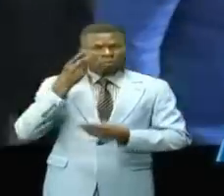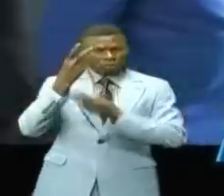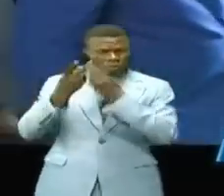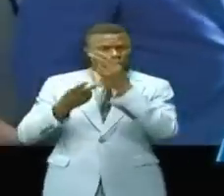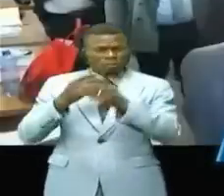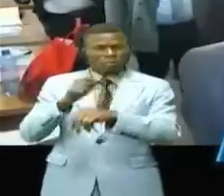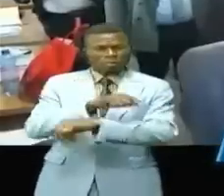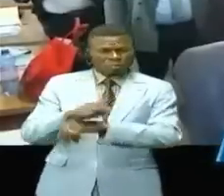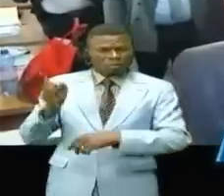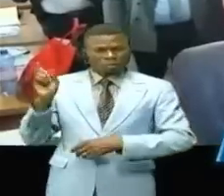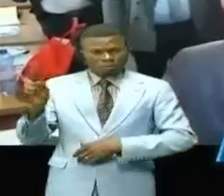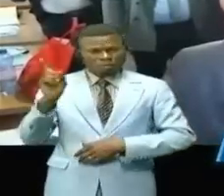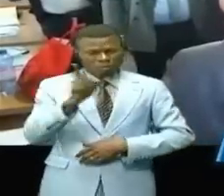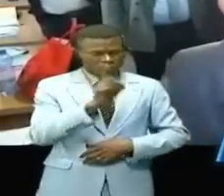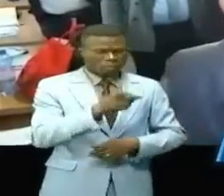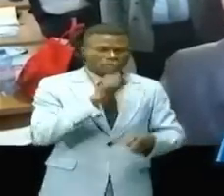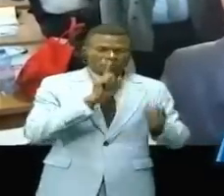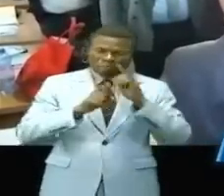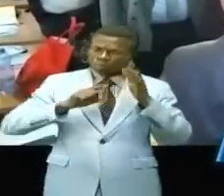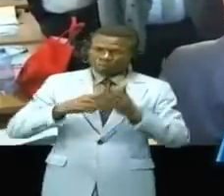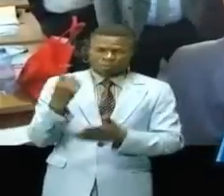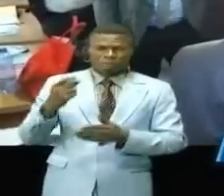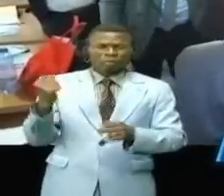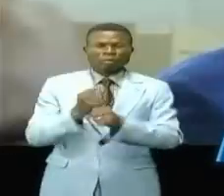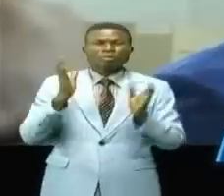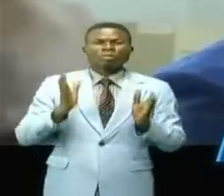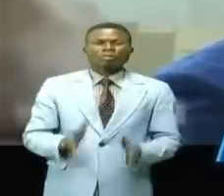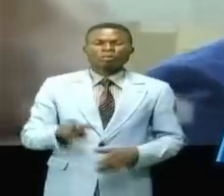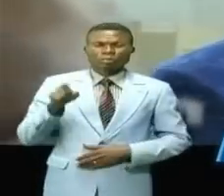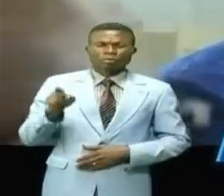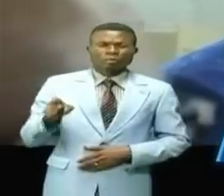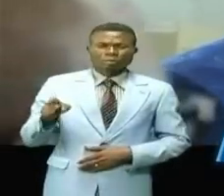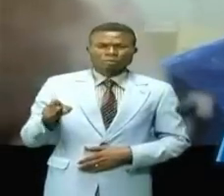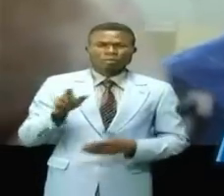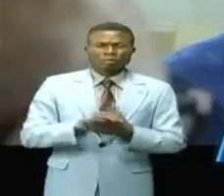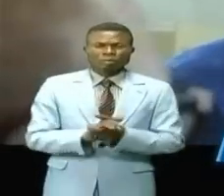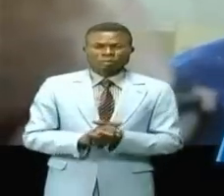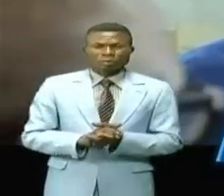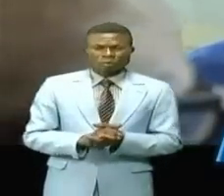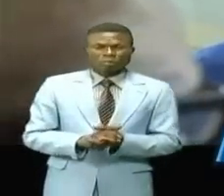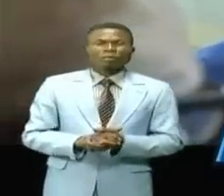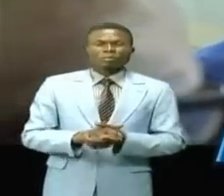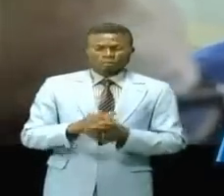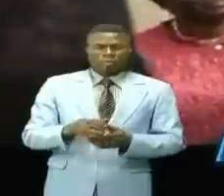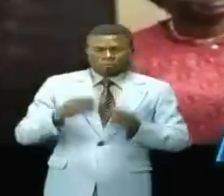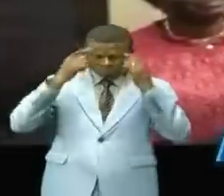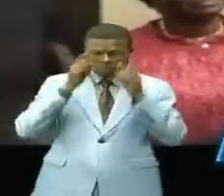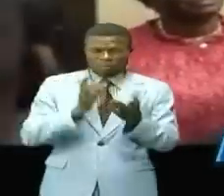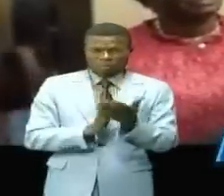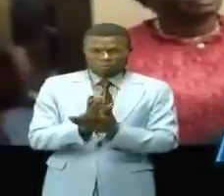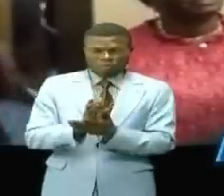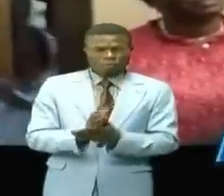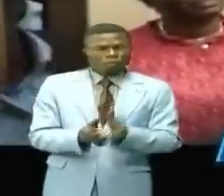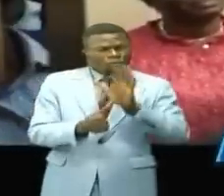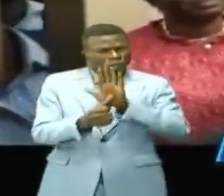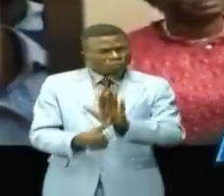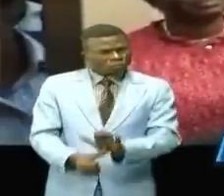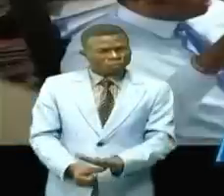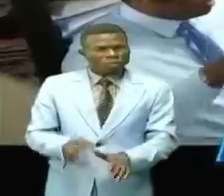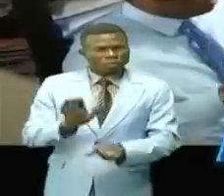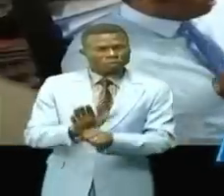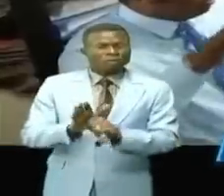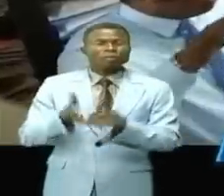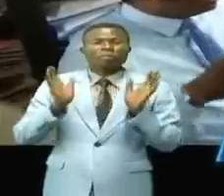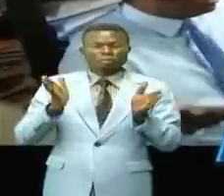des bureaux pour échanger directement avec les fonctionnaires de l'État. Séance tenante, les cas d'injustice sociale jugés